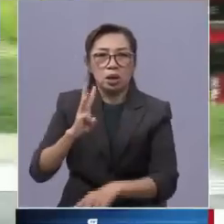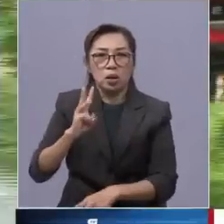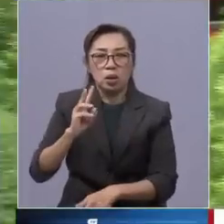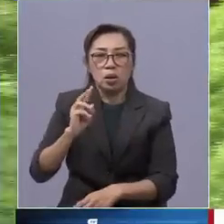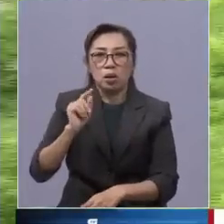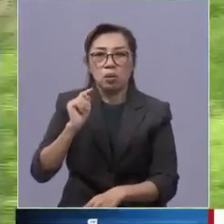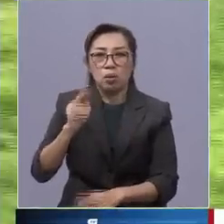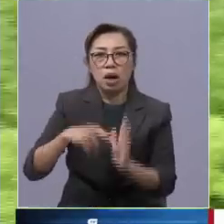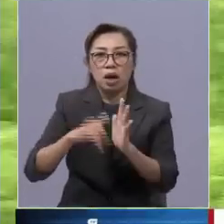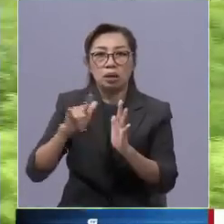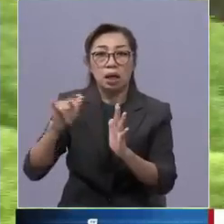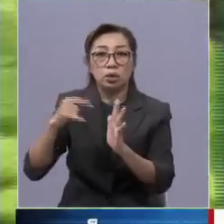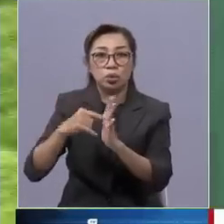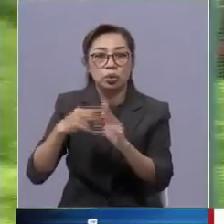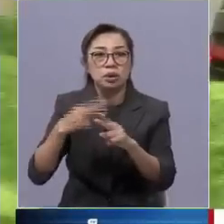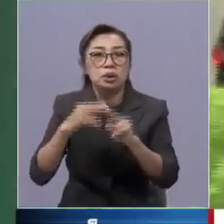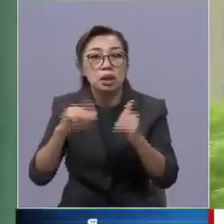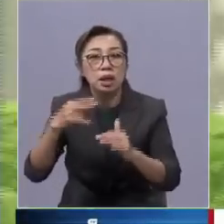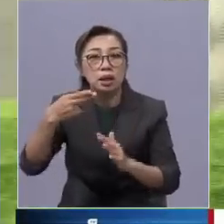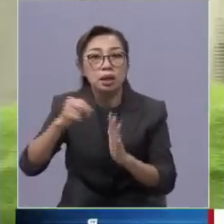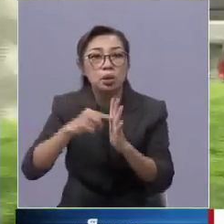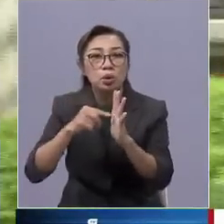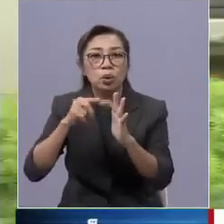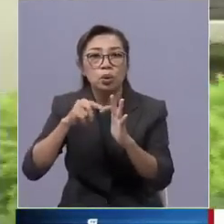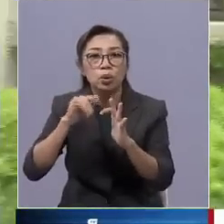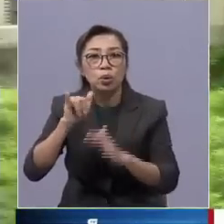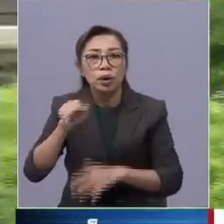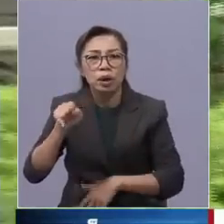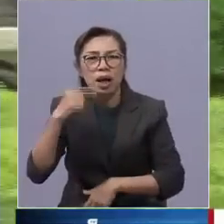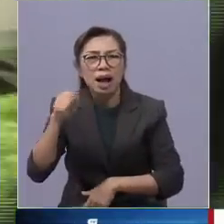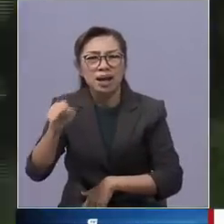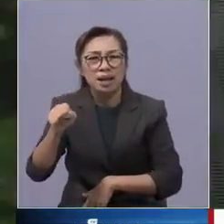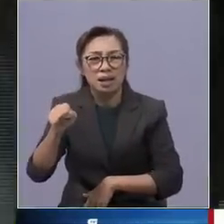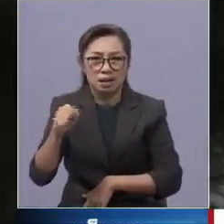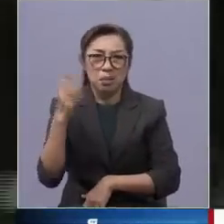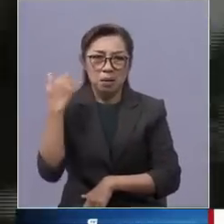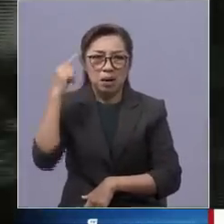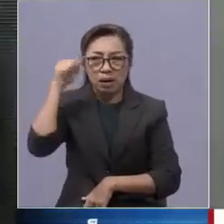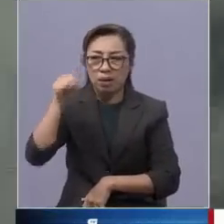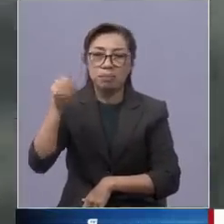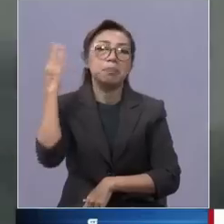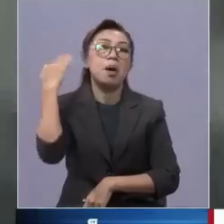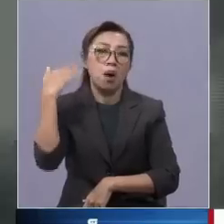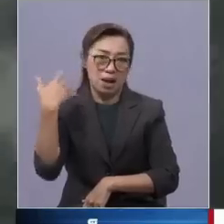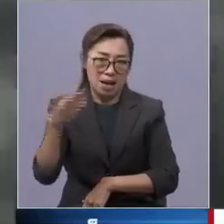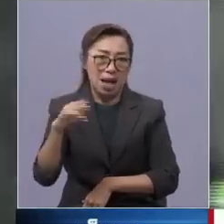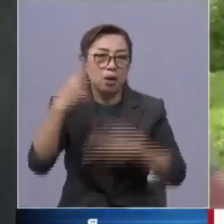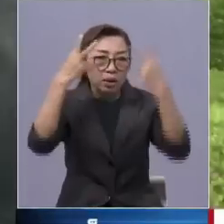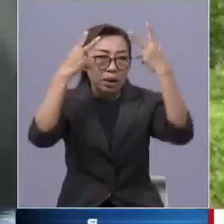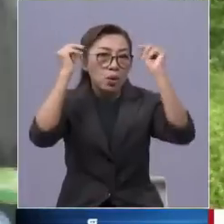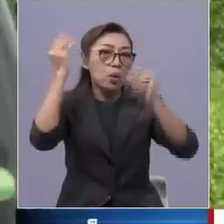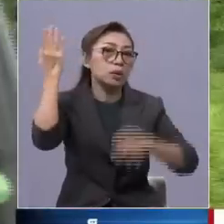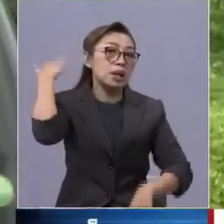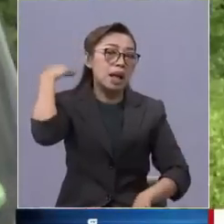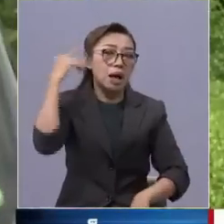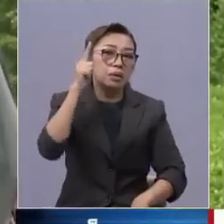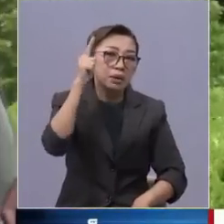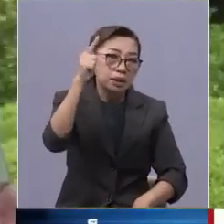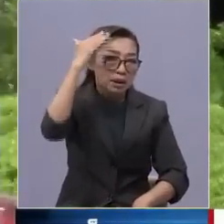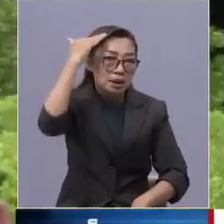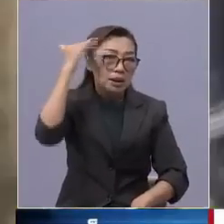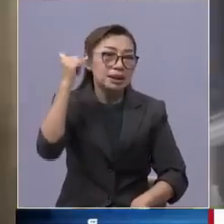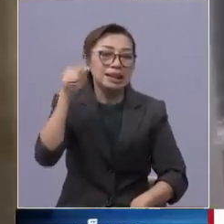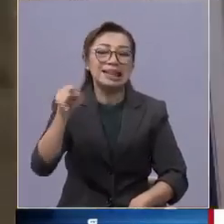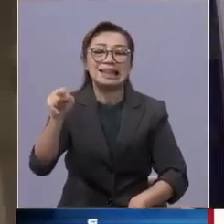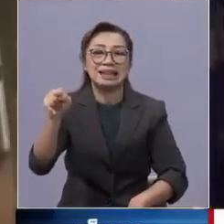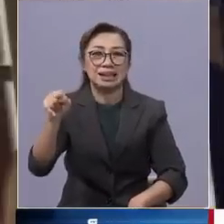ำกับหน่วยชื่อคุ้นๆไหมฮะ ครับ เขาคนนี้เนี่ยเคยติดตามอารักขาดูแลความปลอดภัย2อดีตนายกทักษิณอดีตนายกยิ่งลักษณ์ชินวัตรม